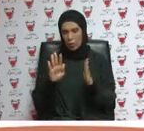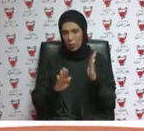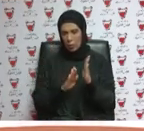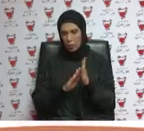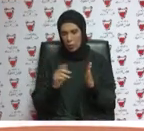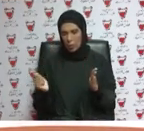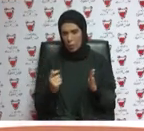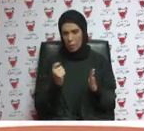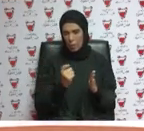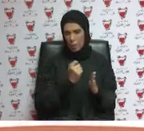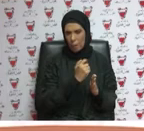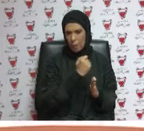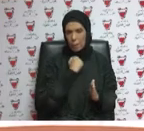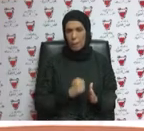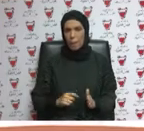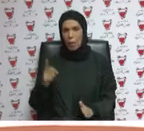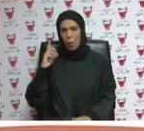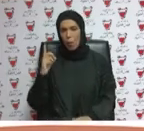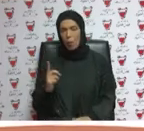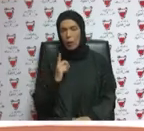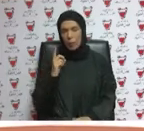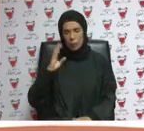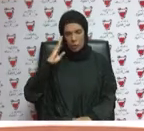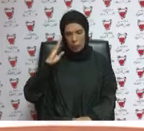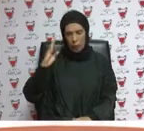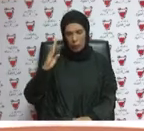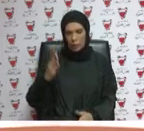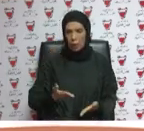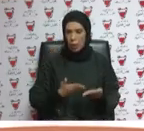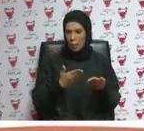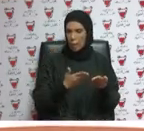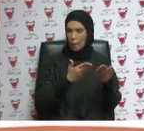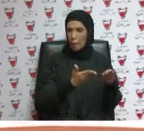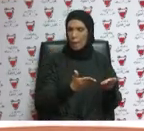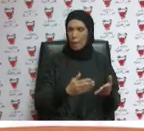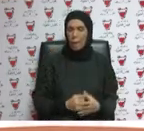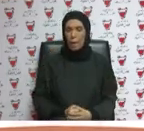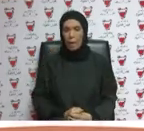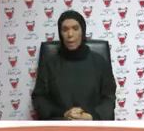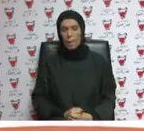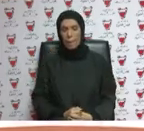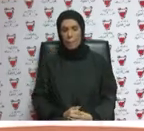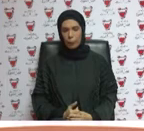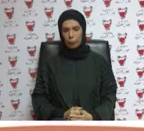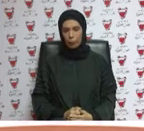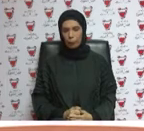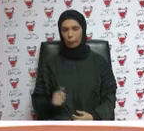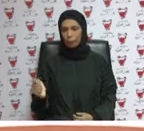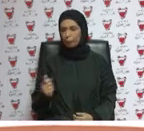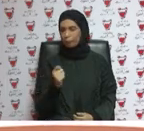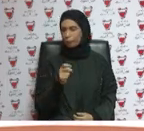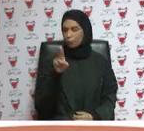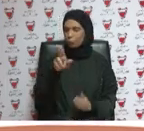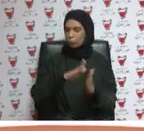سرعة إبداءهم في الرأي، الشكر للجنة الخدمات على أيضا سرعة إعداد